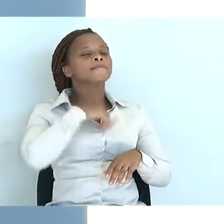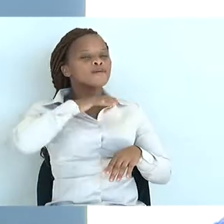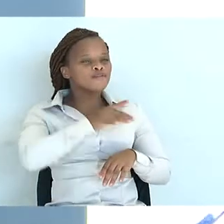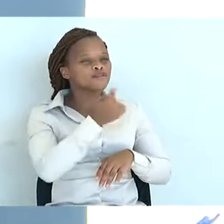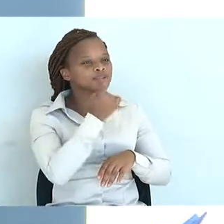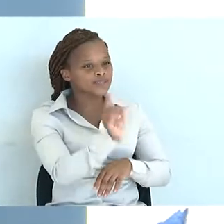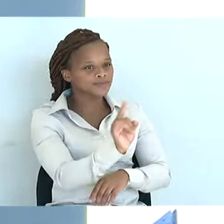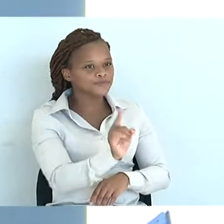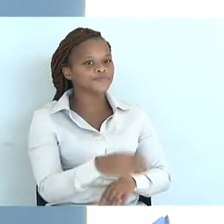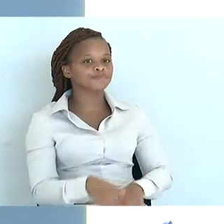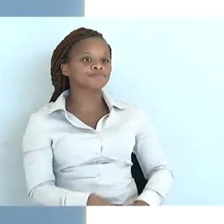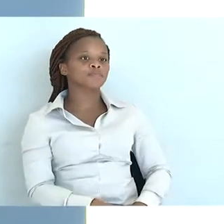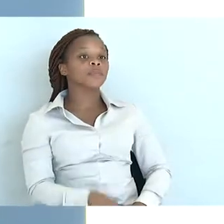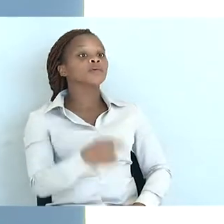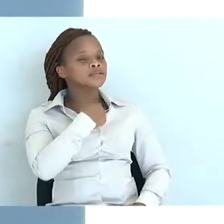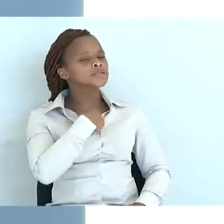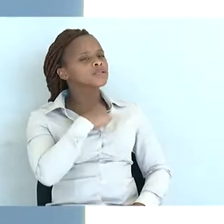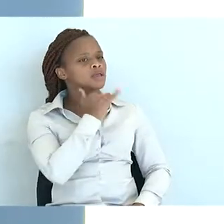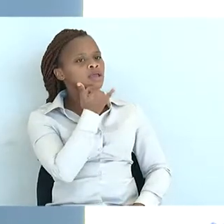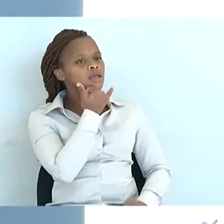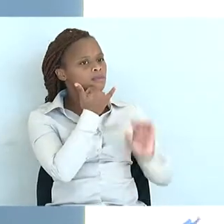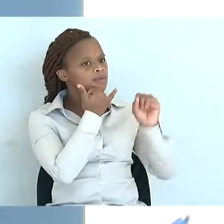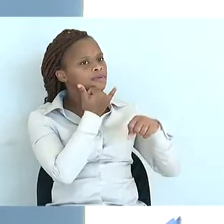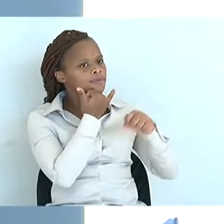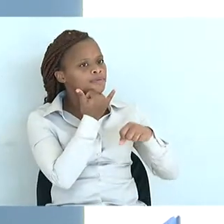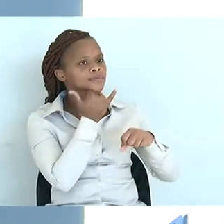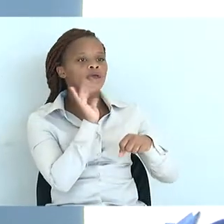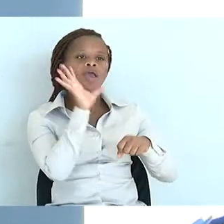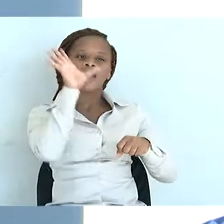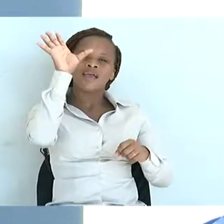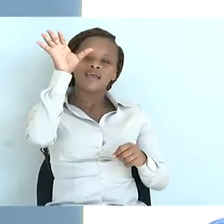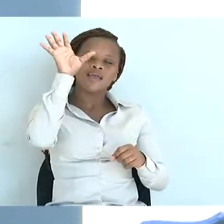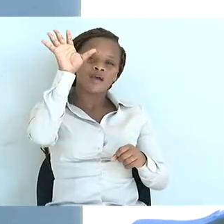konke lokhu okukhulunywa la okubalwayo okushiwoyo